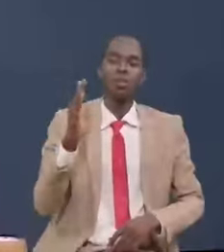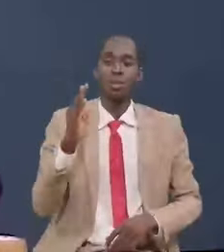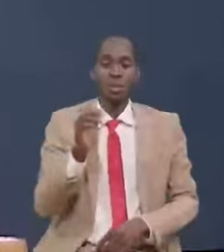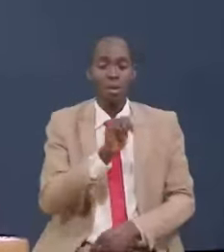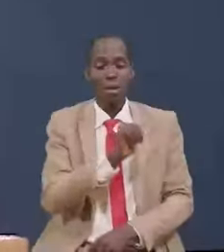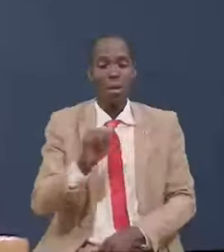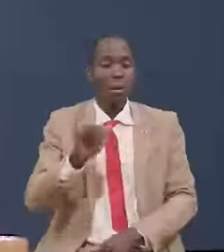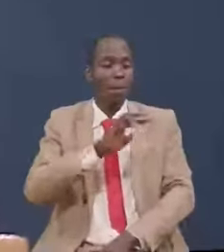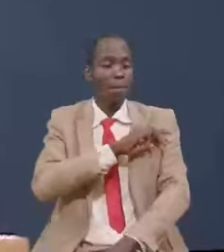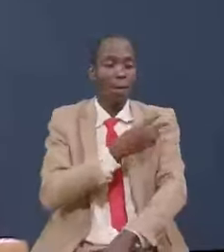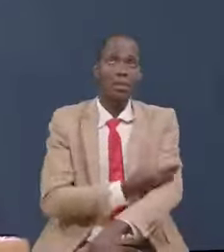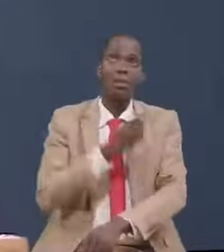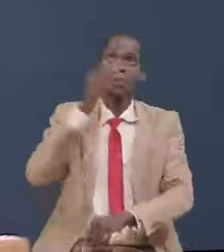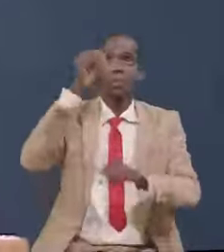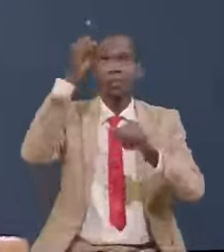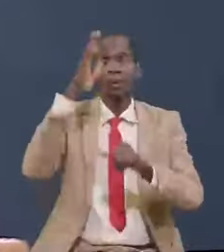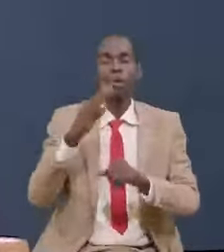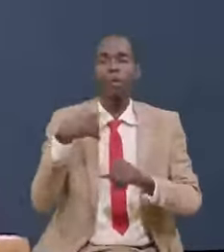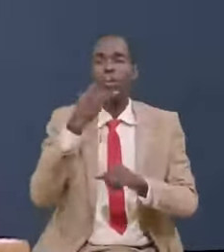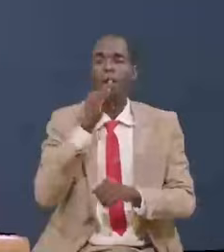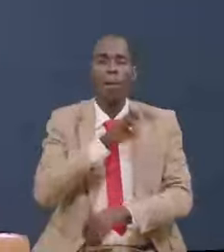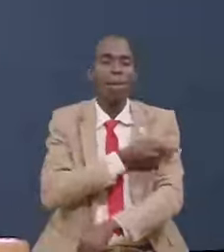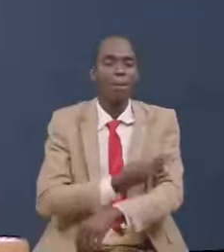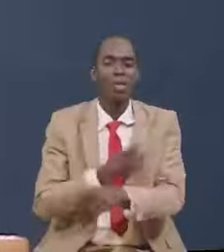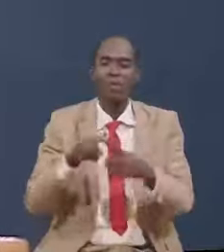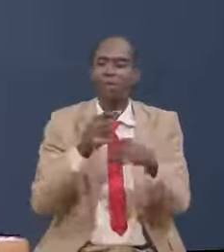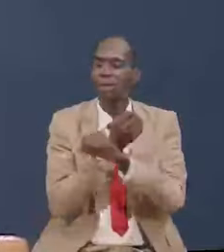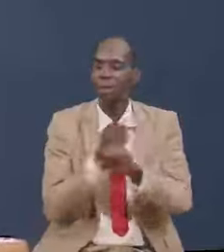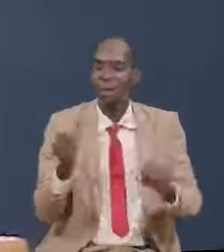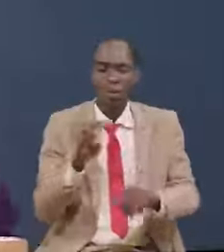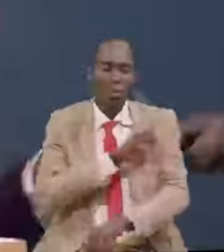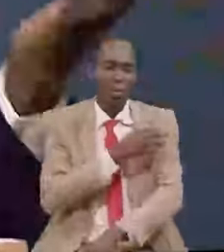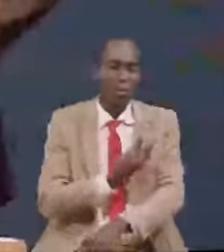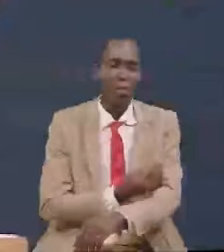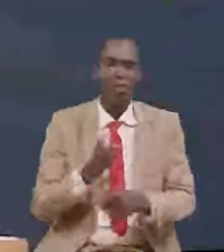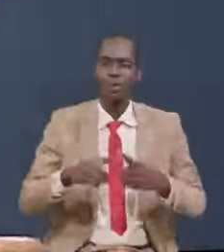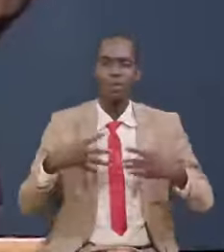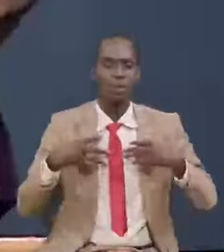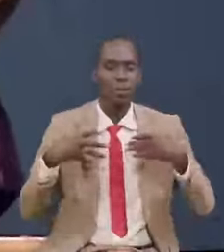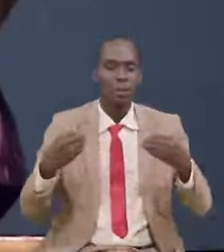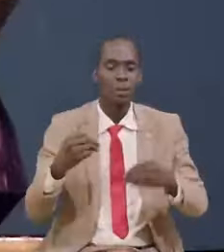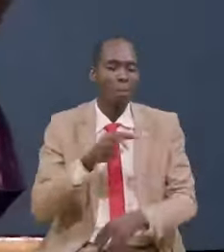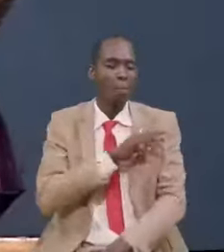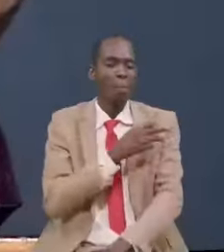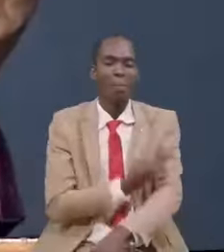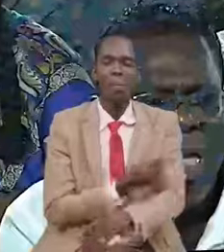Puissant pour sauver. Puissant pour guérir. Puissant pour délivrer.